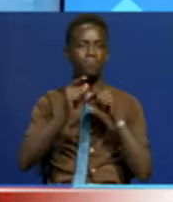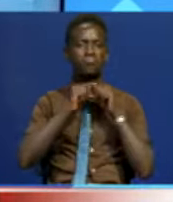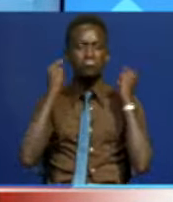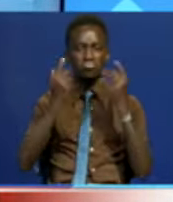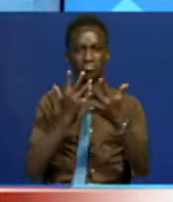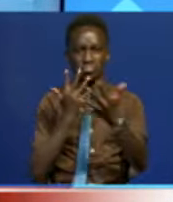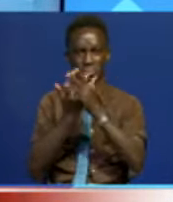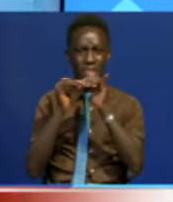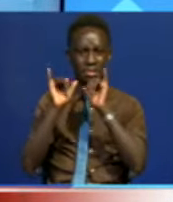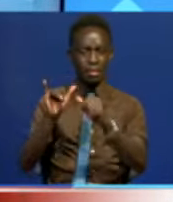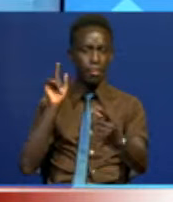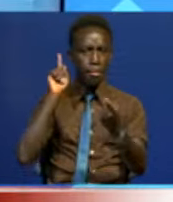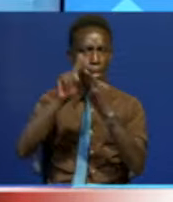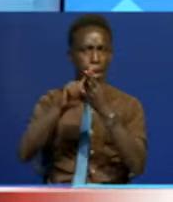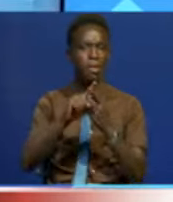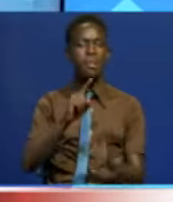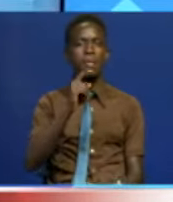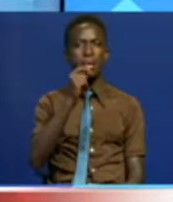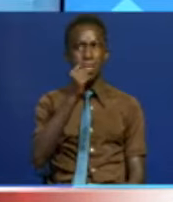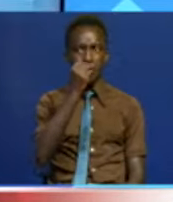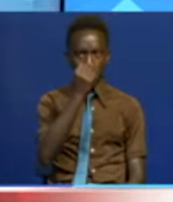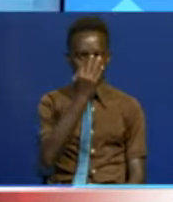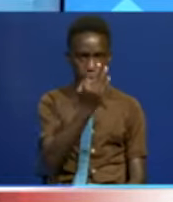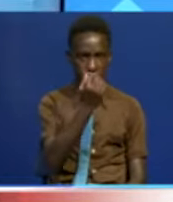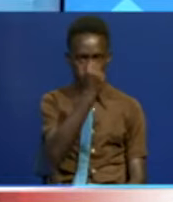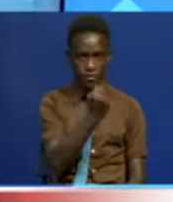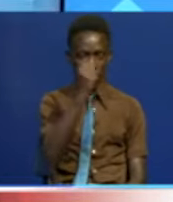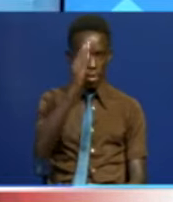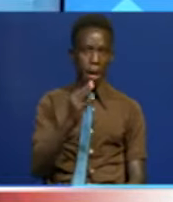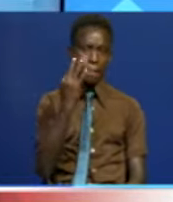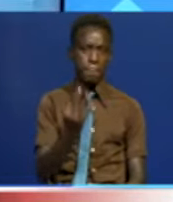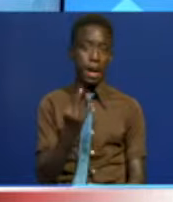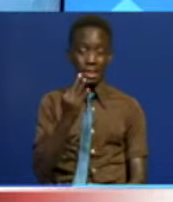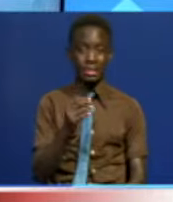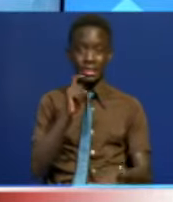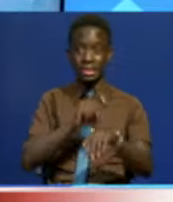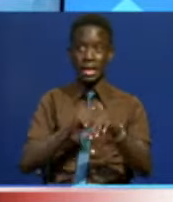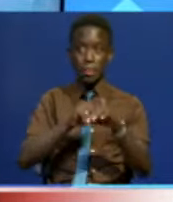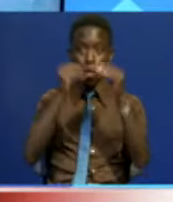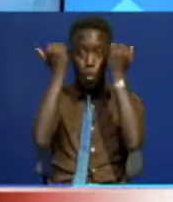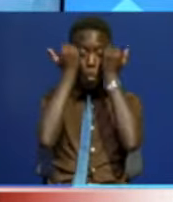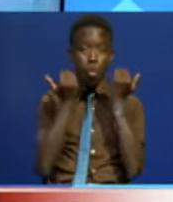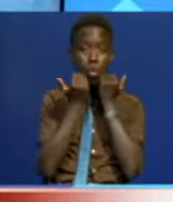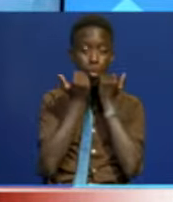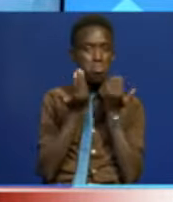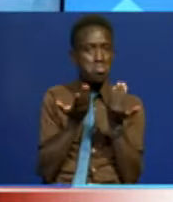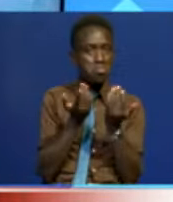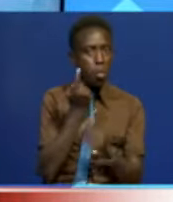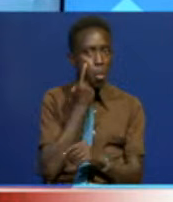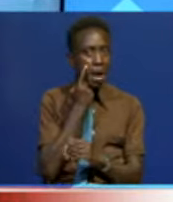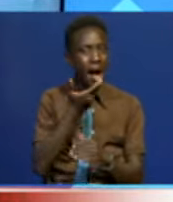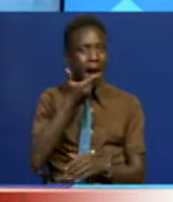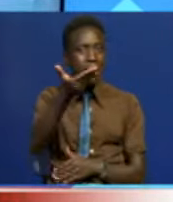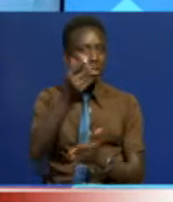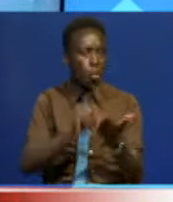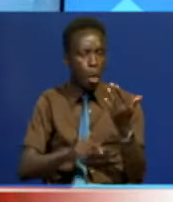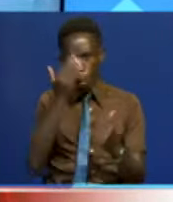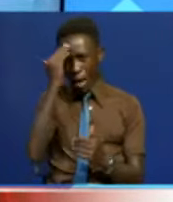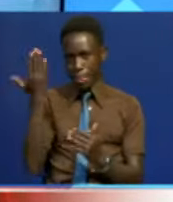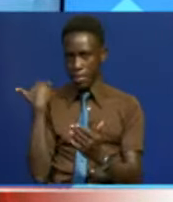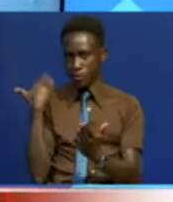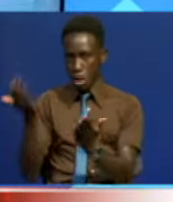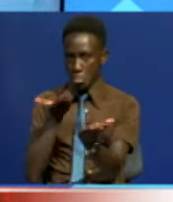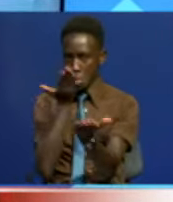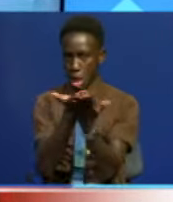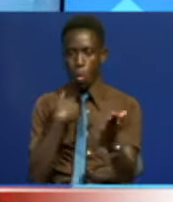5 mwaka huu wakati mahakama kuu itakapotoa uamuzi kuhusu ombi lake la kuachiliwa kwa dhamana. Kwingineko, mfanyikazi wa